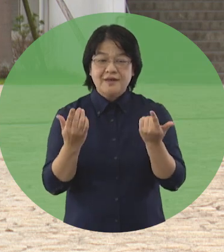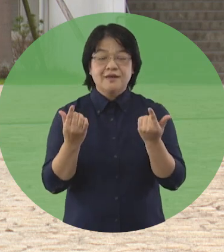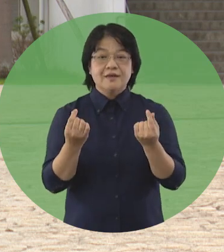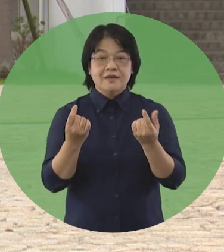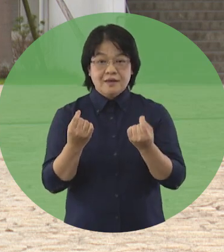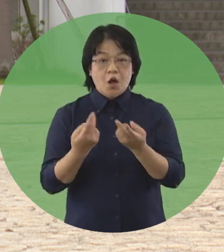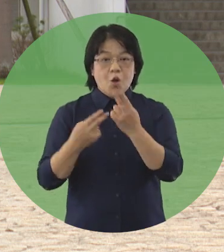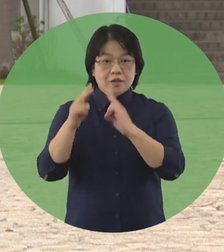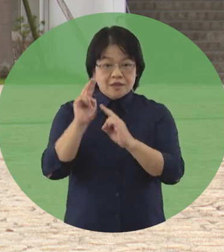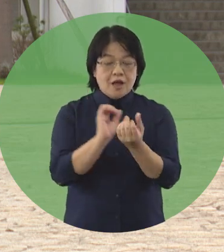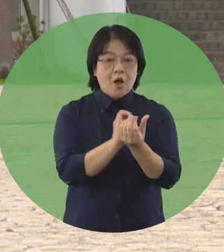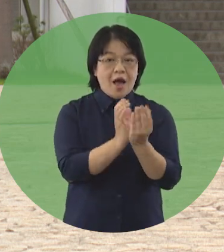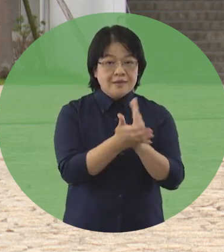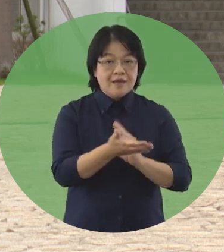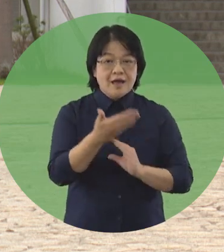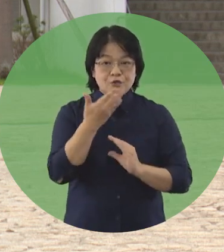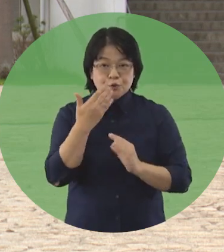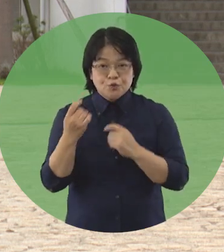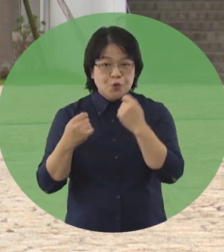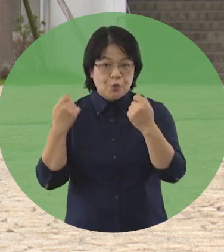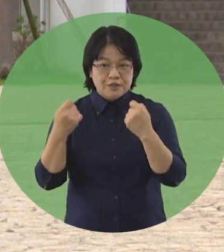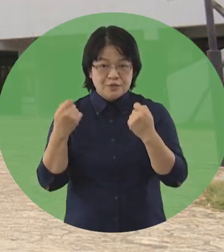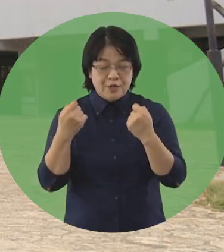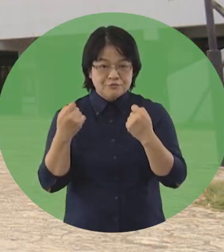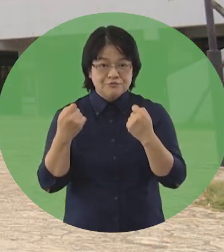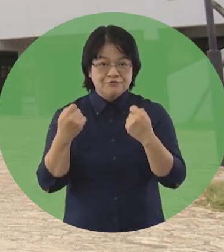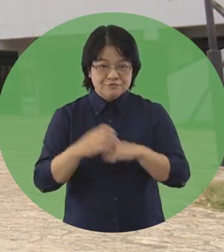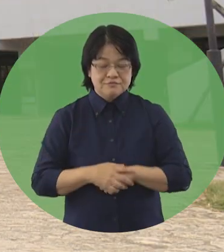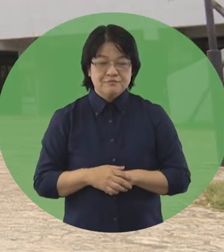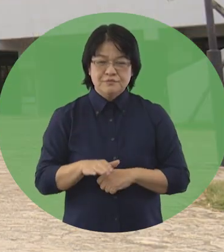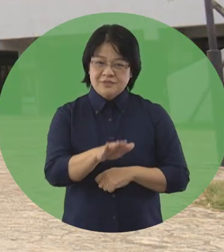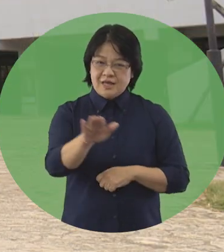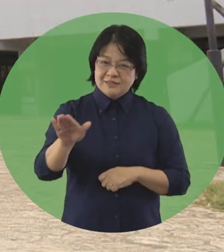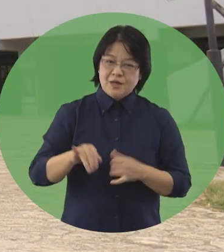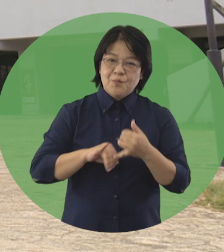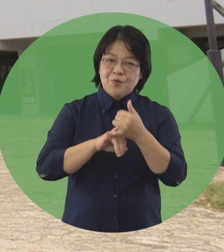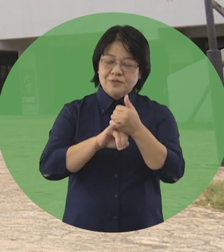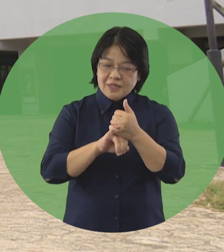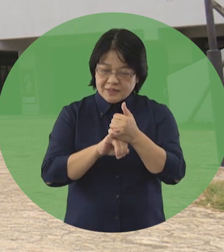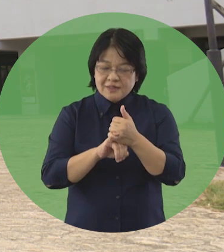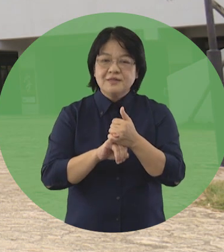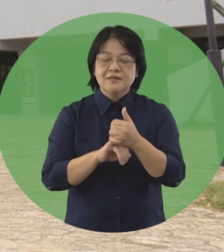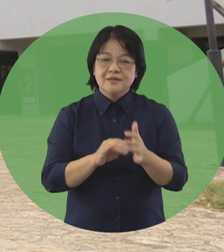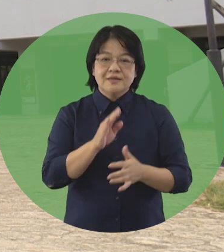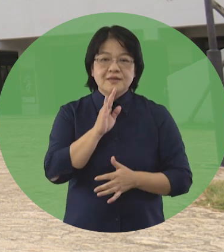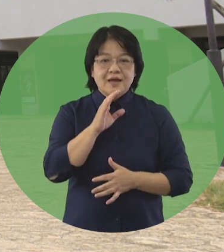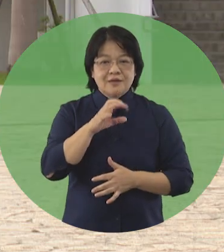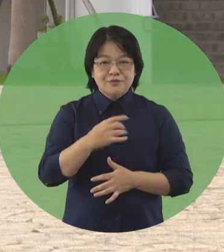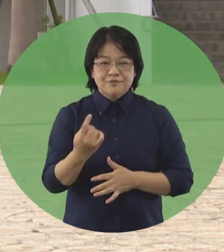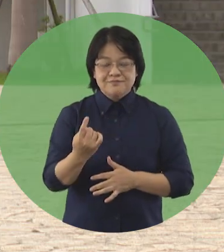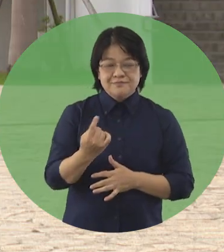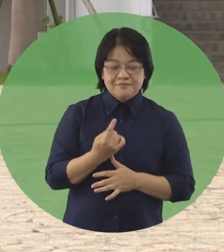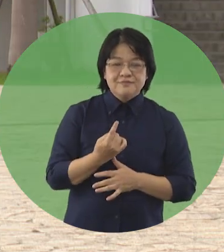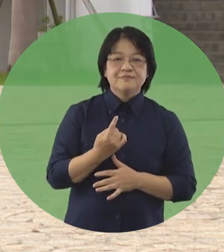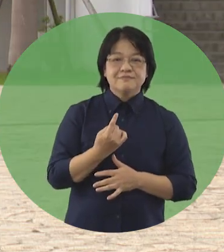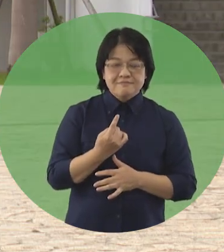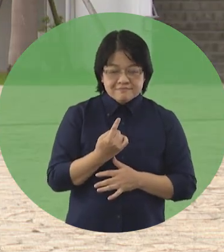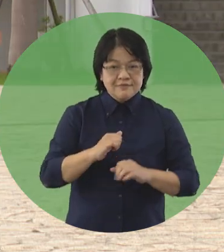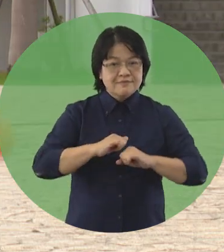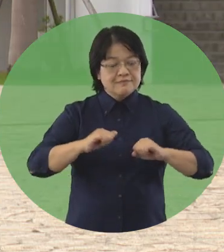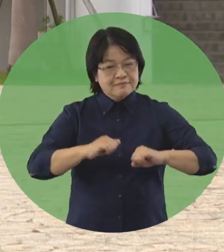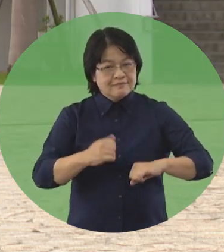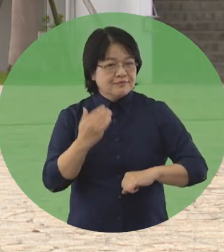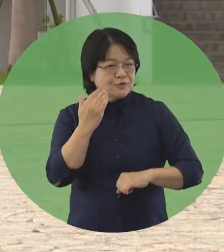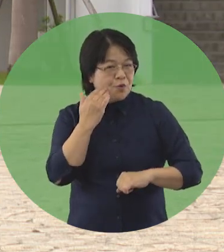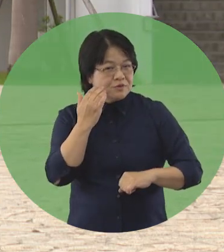縄花と食のフェスティバル、皆さんもぜひ会場で旬の県産農林水産物の